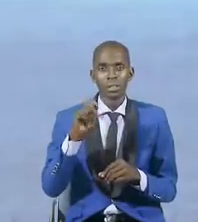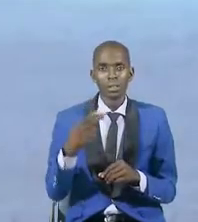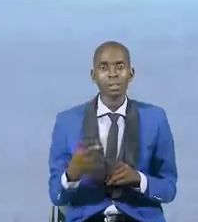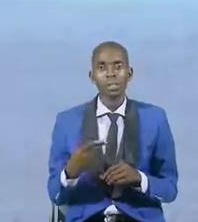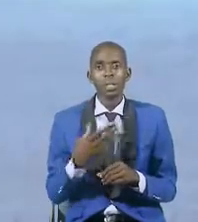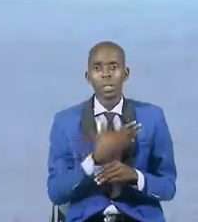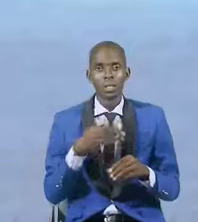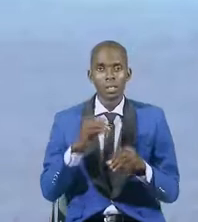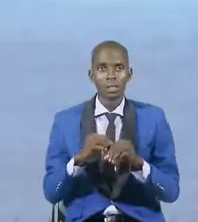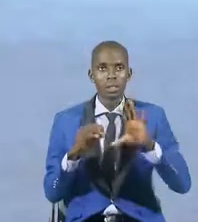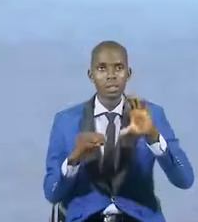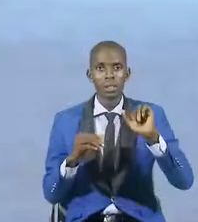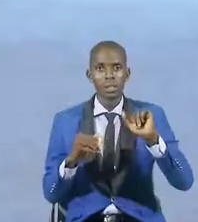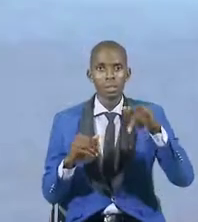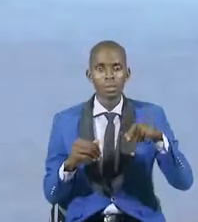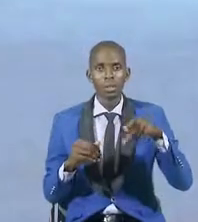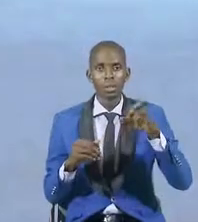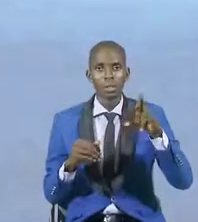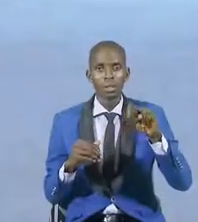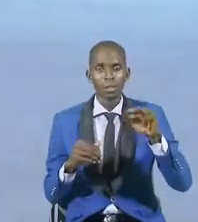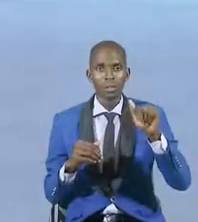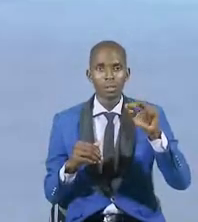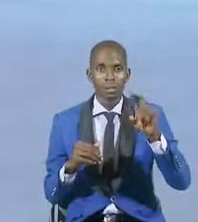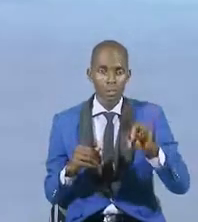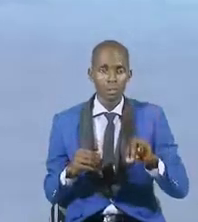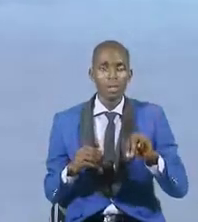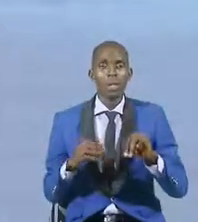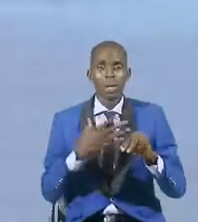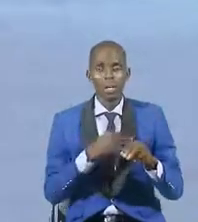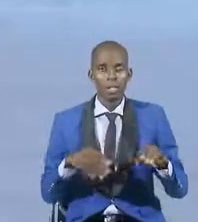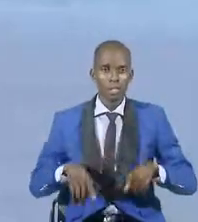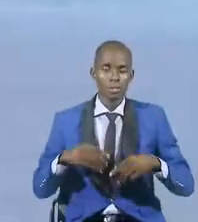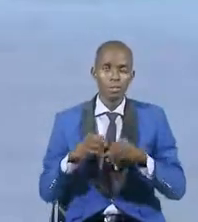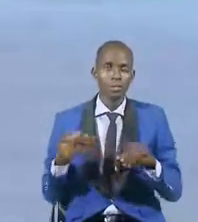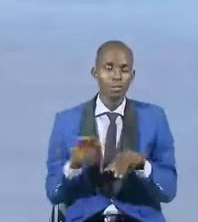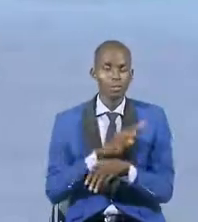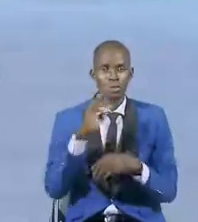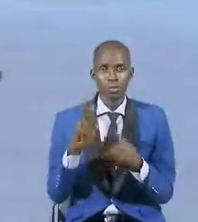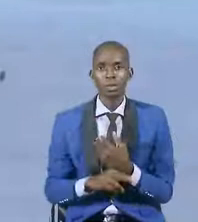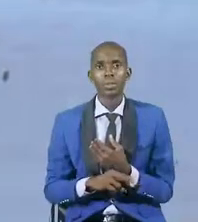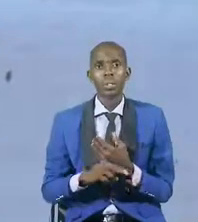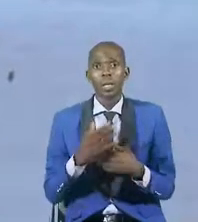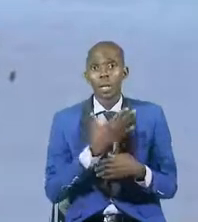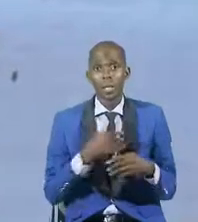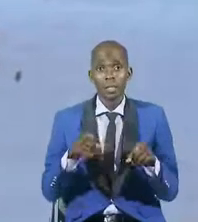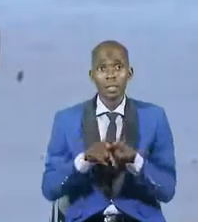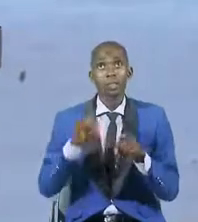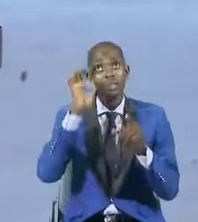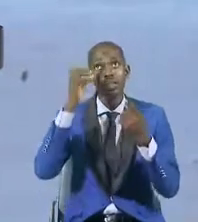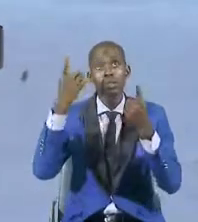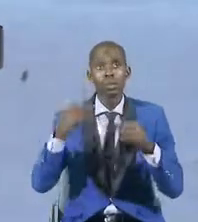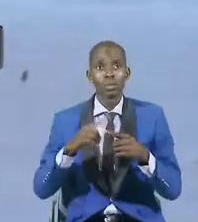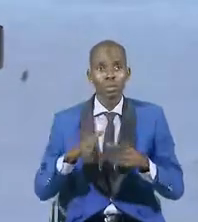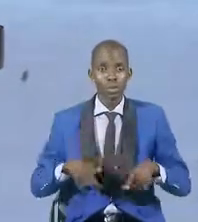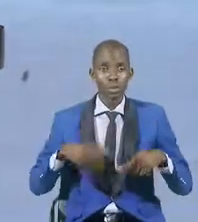Capernaüm, il a vécu dans la plénitude de la puissance du ciel. Maintenant, quand il vit dans notre cœur, quand il vit